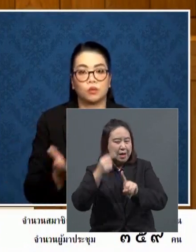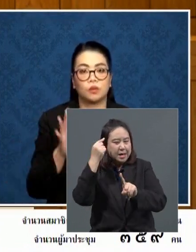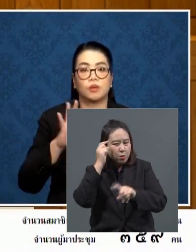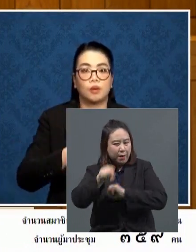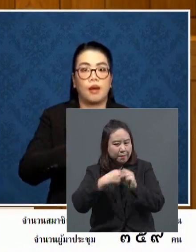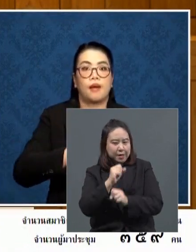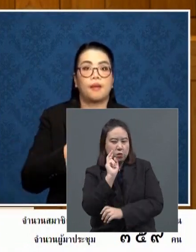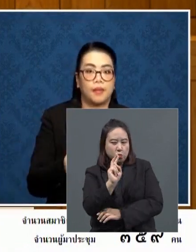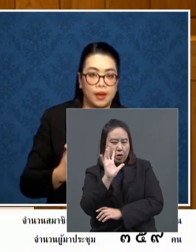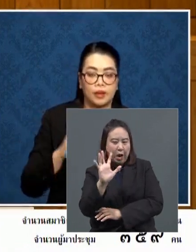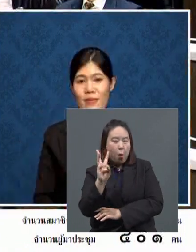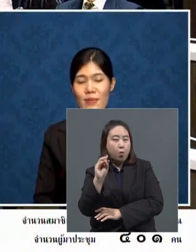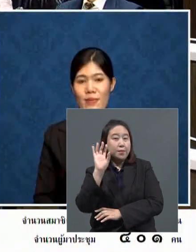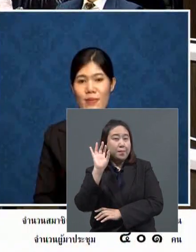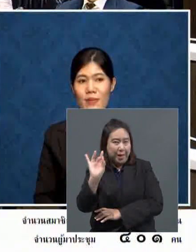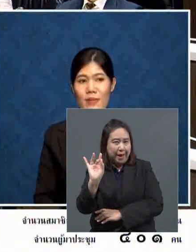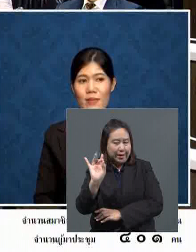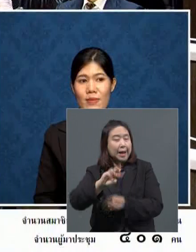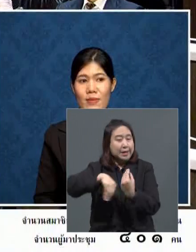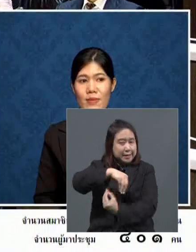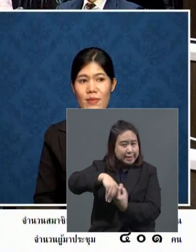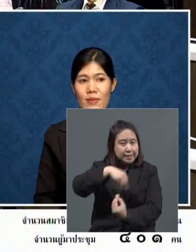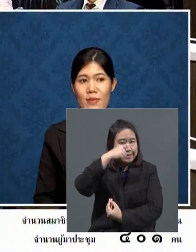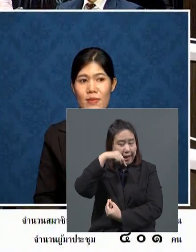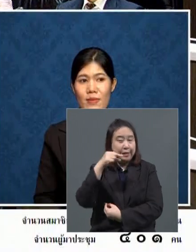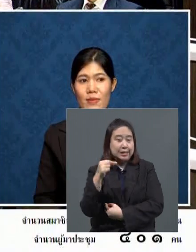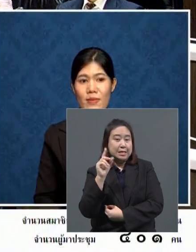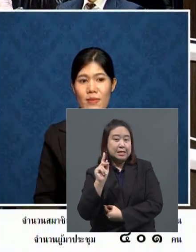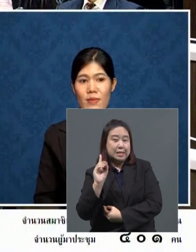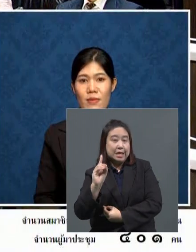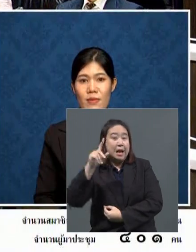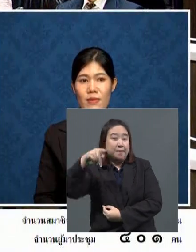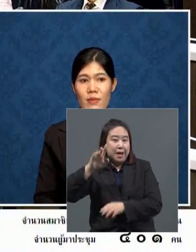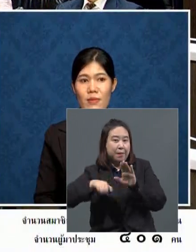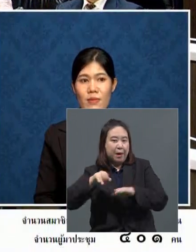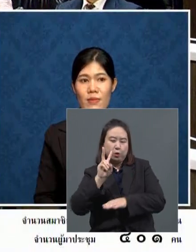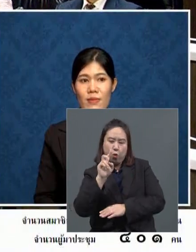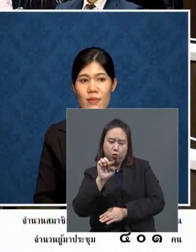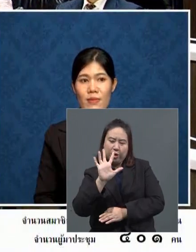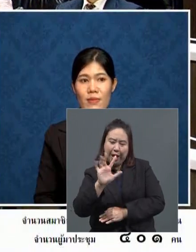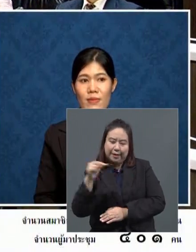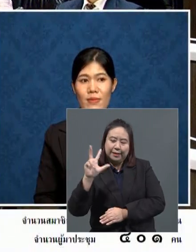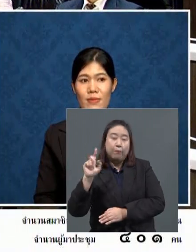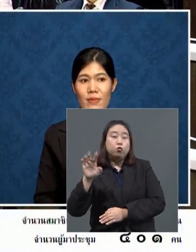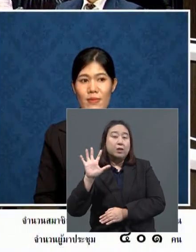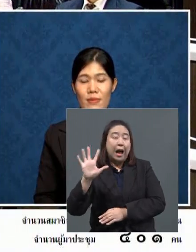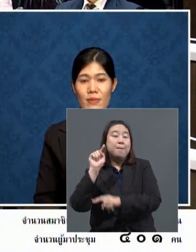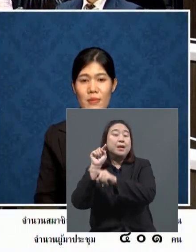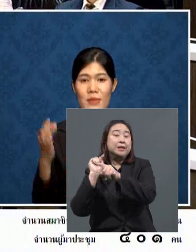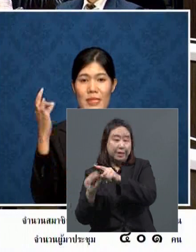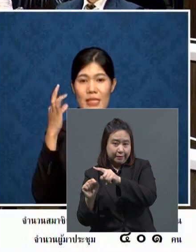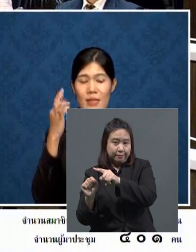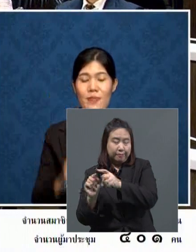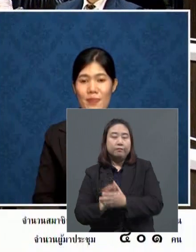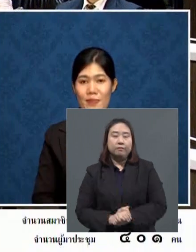2568นะครับอัตราการขยายตัวทางเศรษฐกิจหรือว่า GDPจะอยู่ที่ 2.5 -3.5%ค่ากลางอยู่ที่ 3%นะ